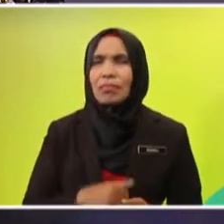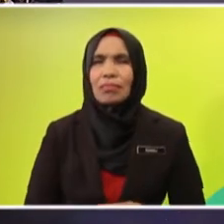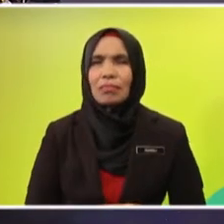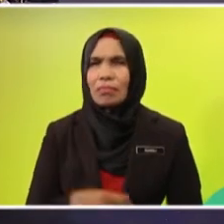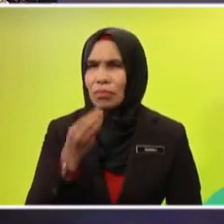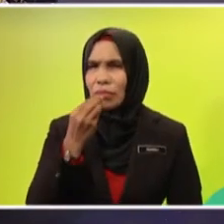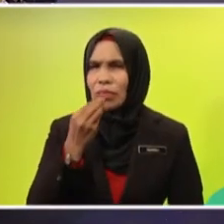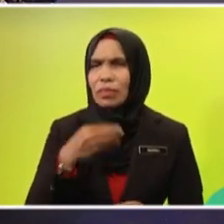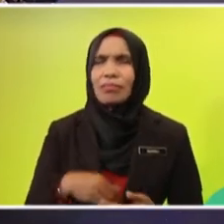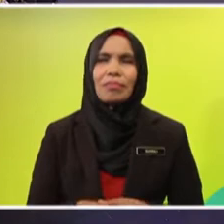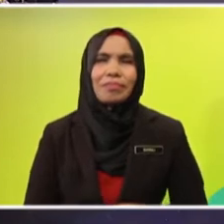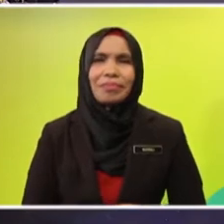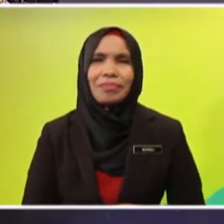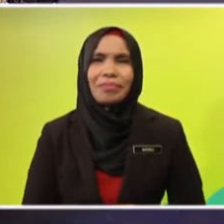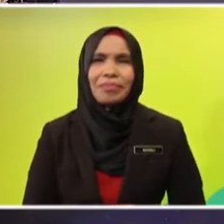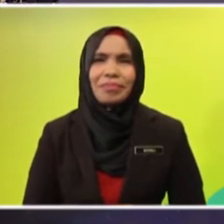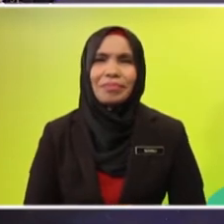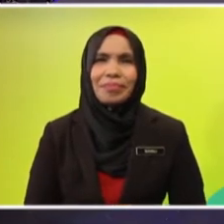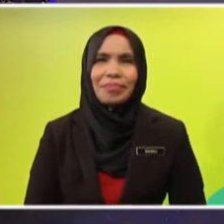ataupun buah